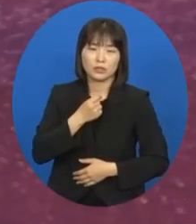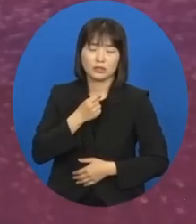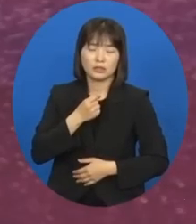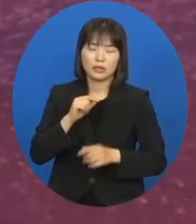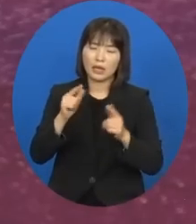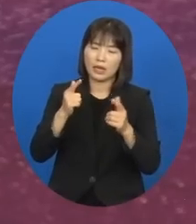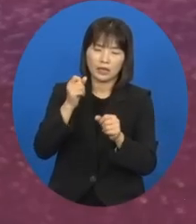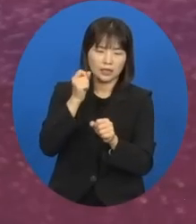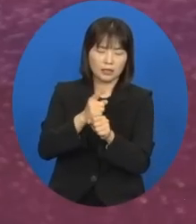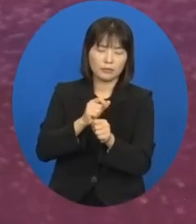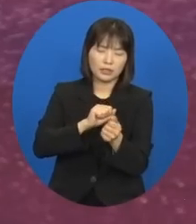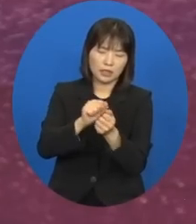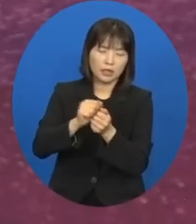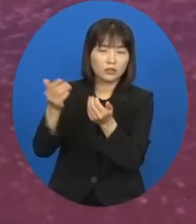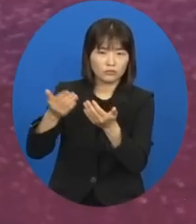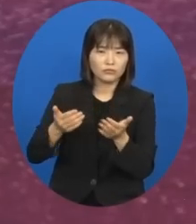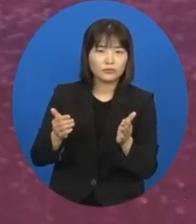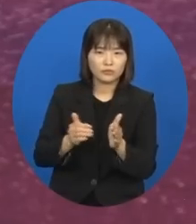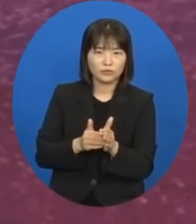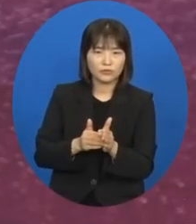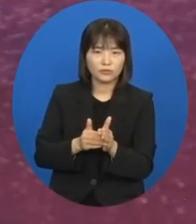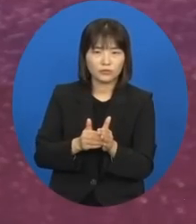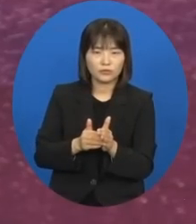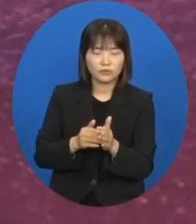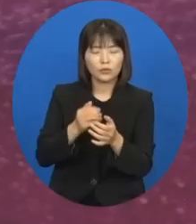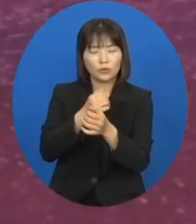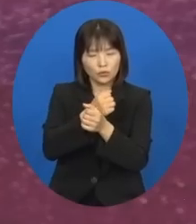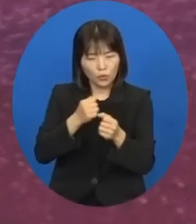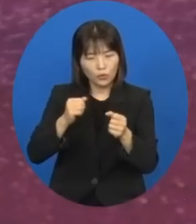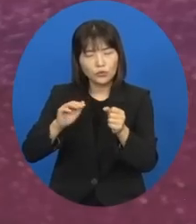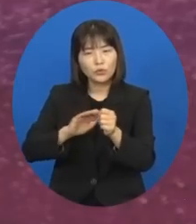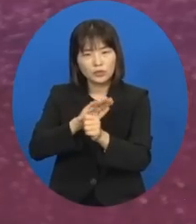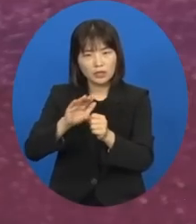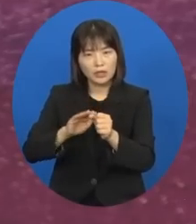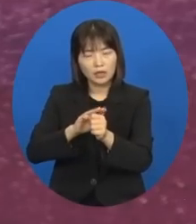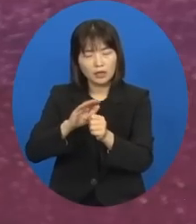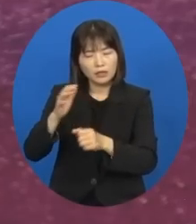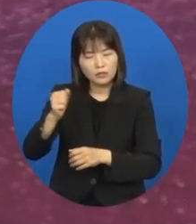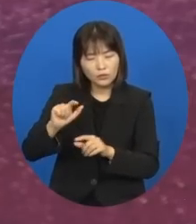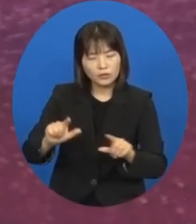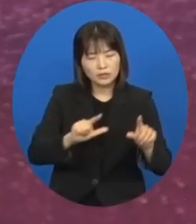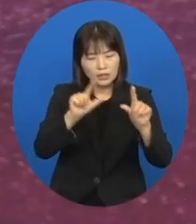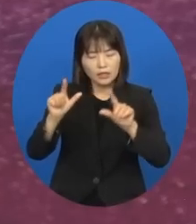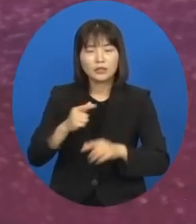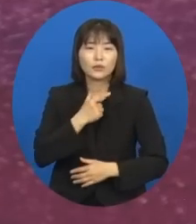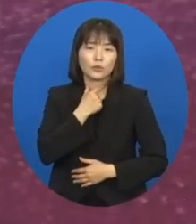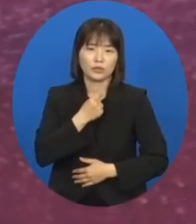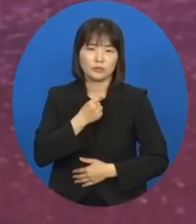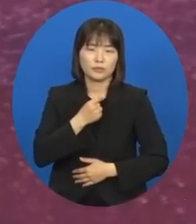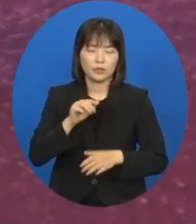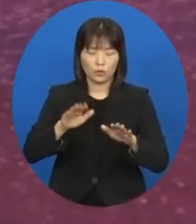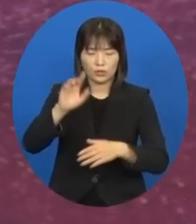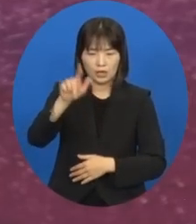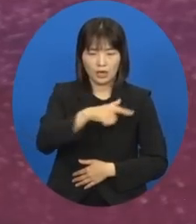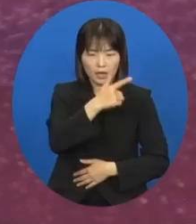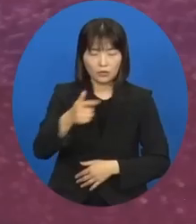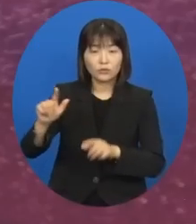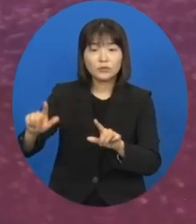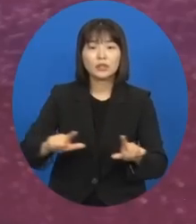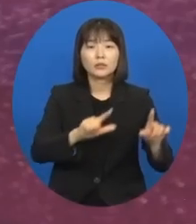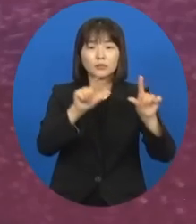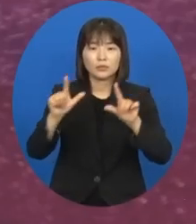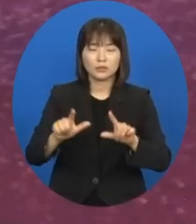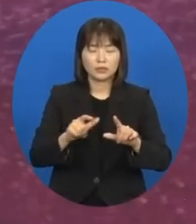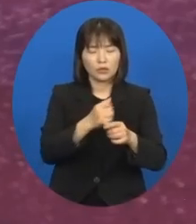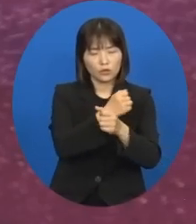다크셨습니다 그리고 그 용서와 사랑으로 살기를 원하십니다 오늘 하루를 살면서도